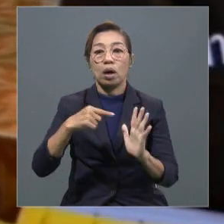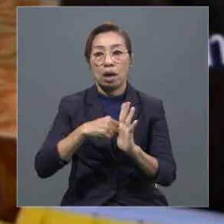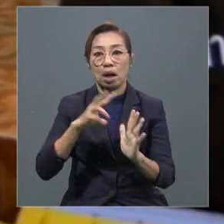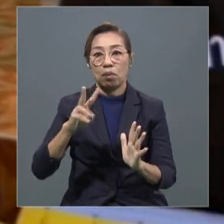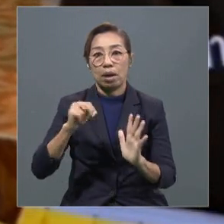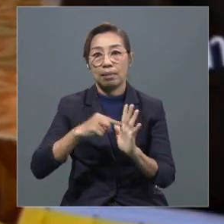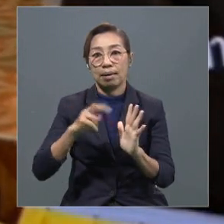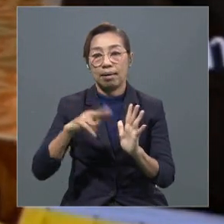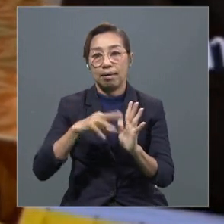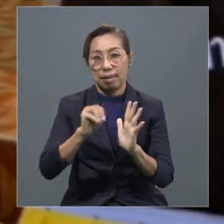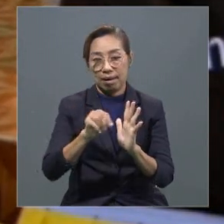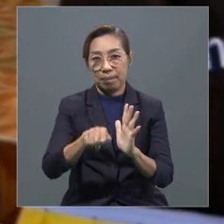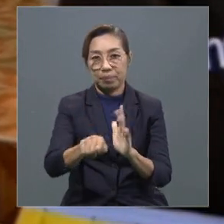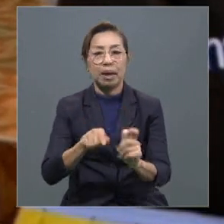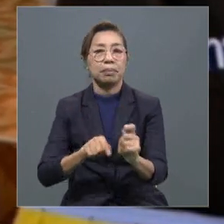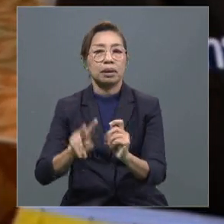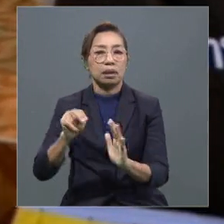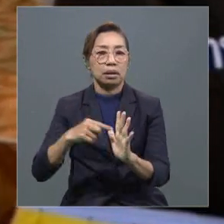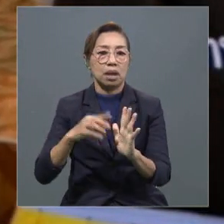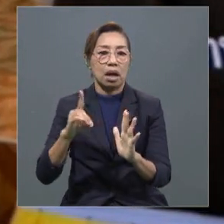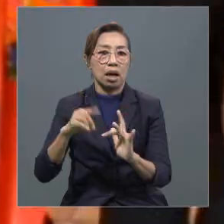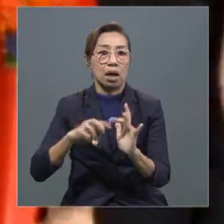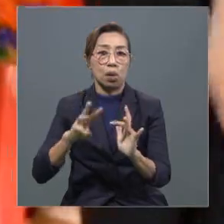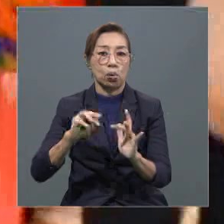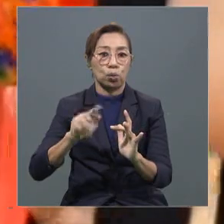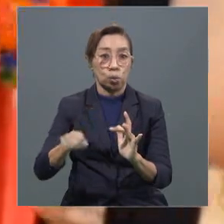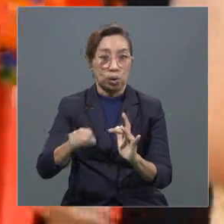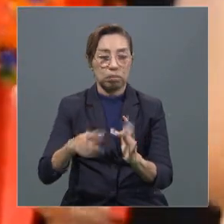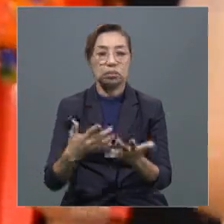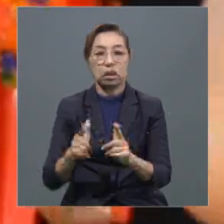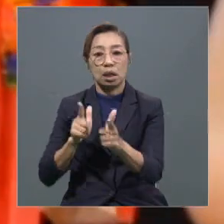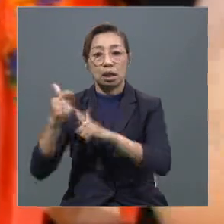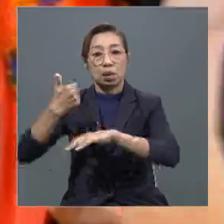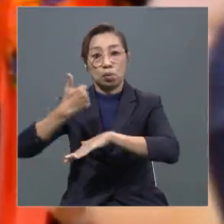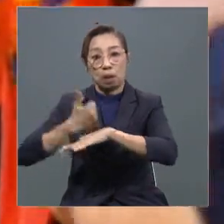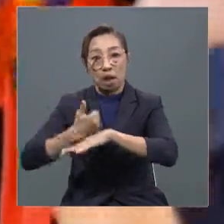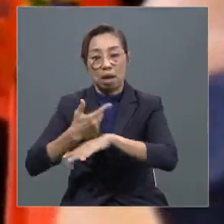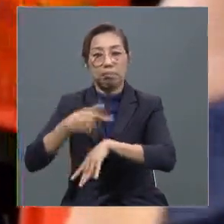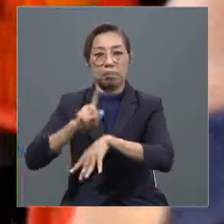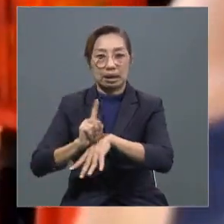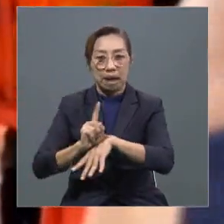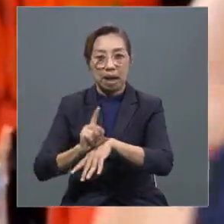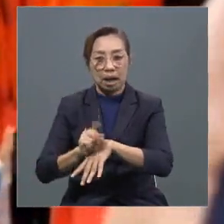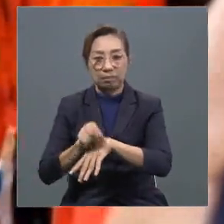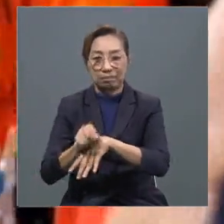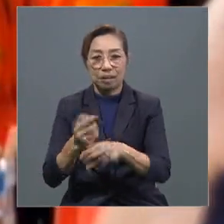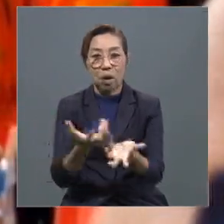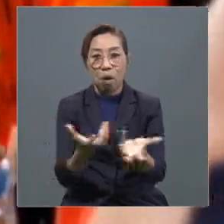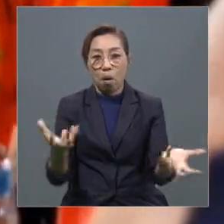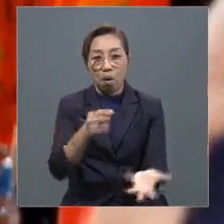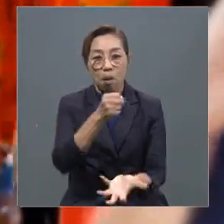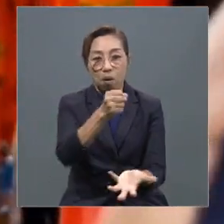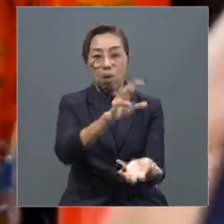หมู่ที่ 1ตำบลท่าสวรรค์อำเภอนาด้วงค่ะนายชัยพจน์จรูญพงศ์ผู้ว่าราชการจังหวัดเลยค่ะเป็นประธานเชิญสิงของพระราชทาน